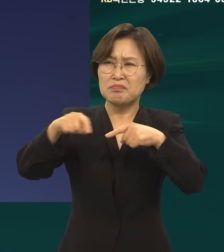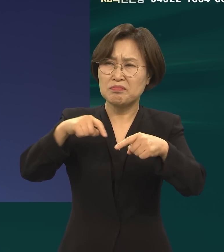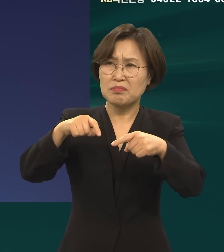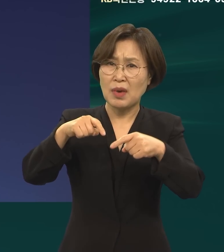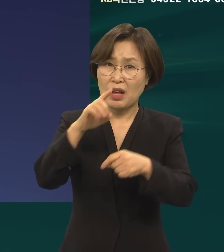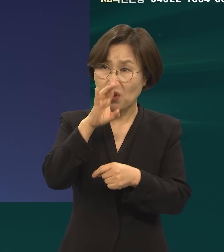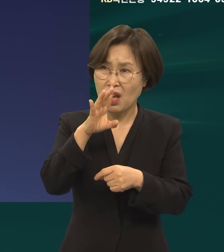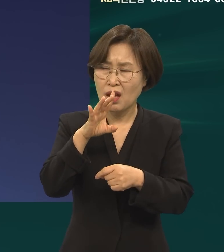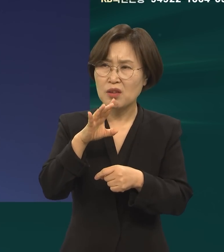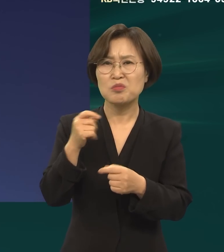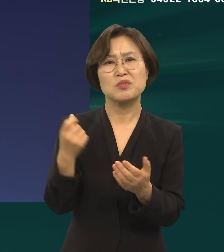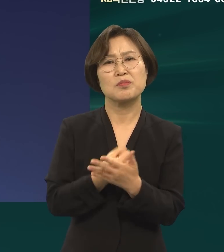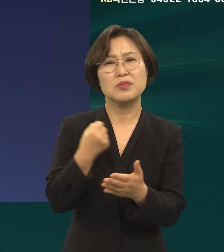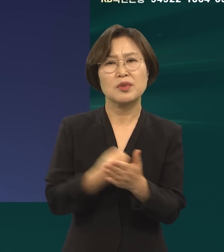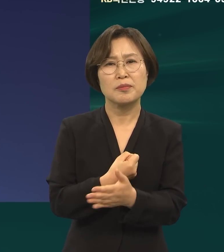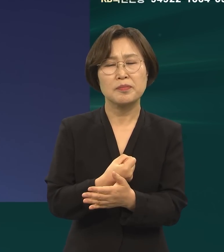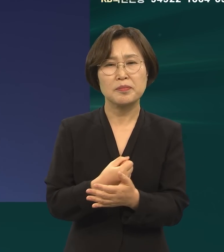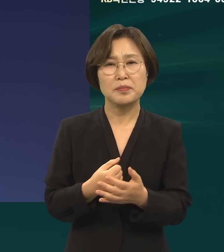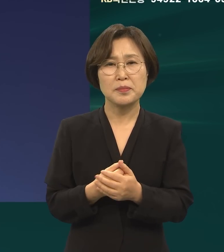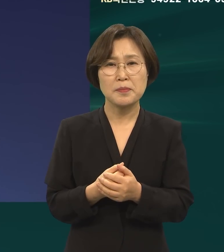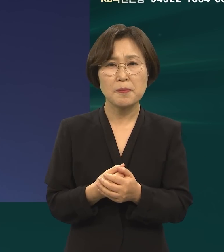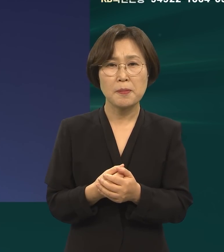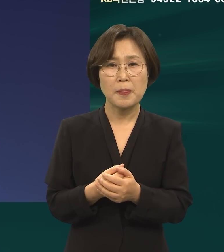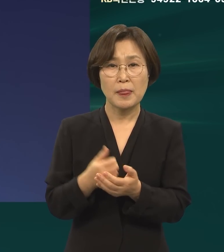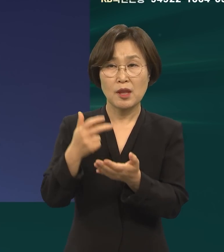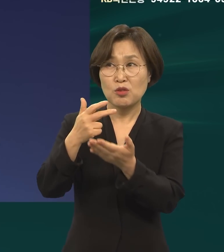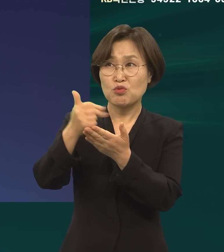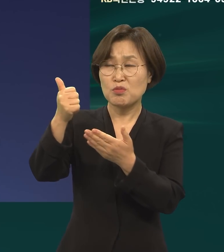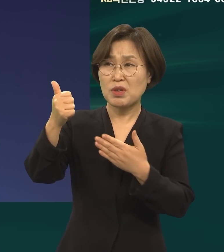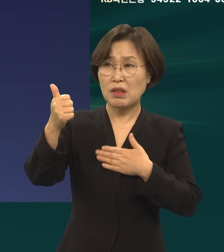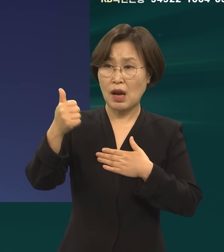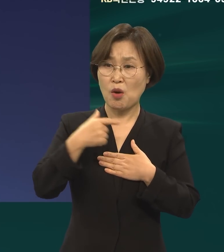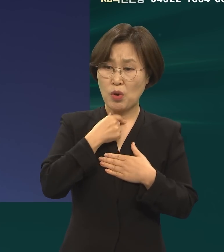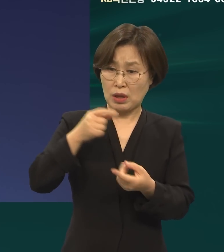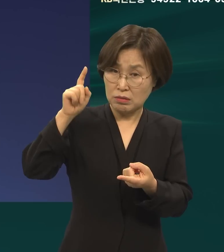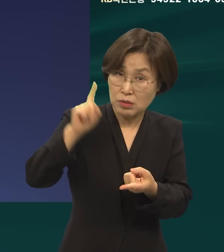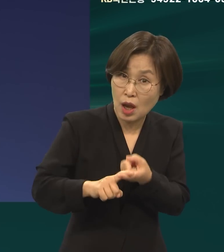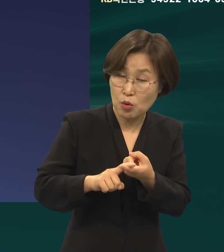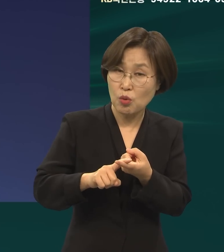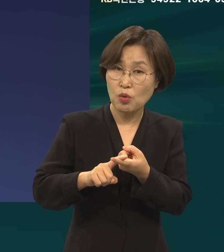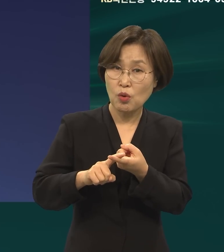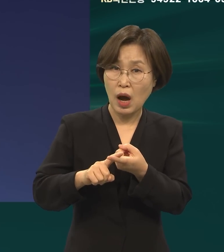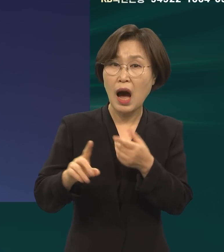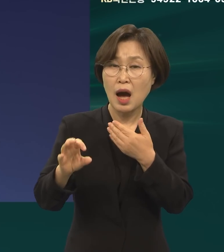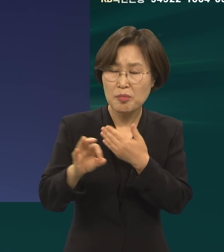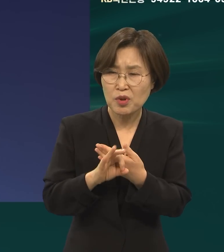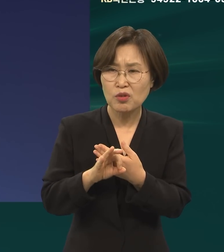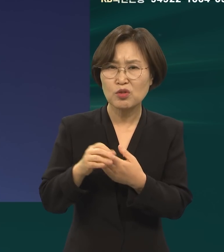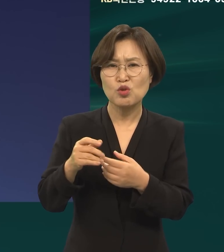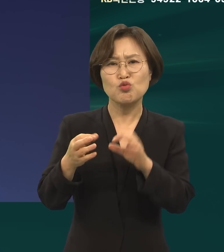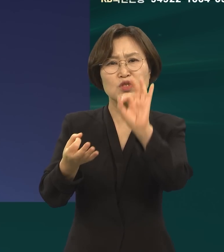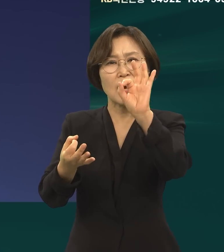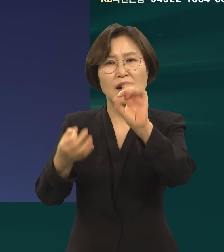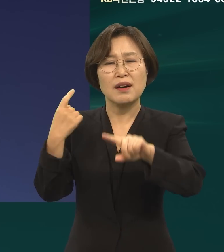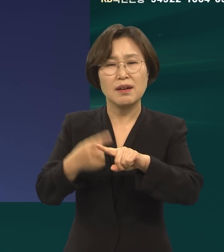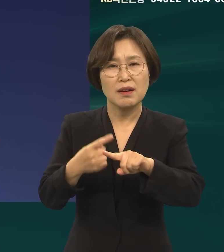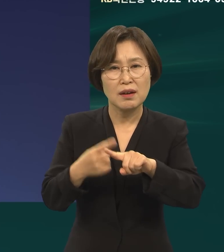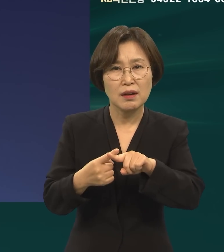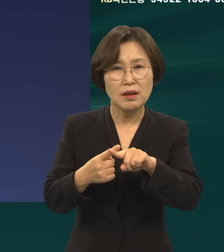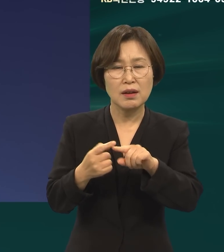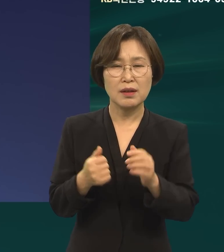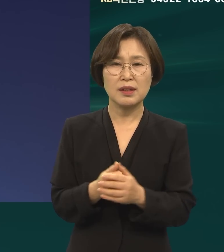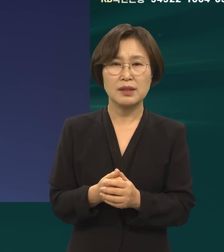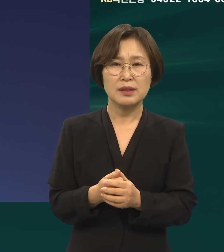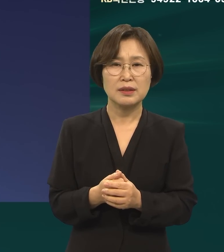생깁니다. 여러분, 기독교 신앙은 주님이 내 뜻대로 움직이면 우상이 되는 겁니다. 신앙이 아닙니다. 예수님이 가르쳐주신